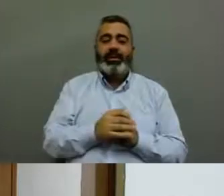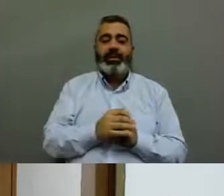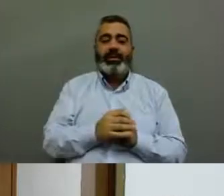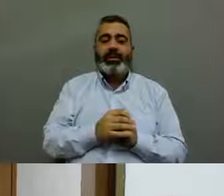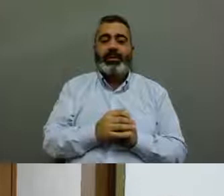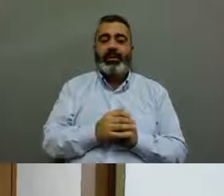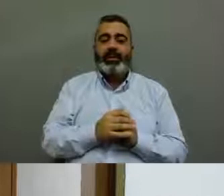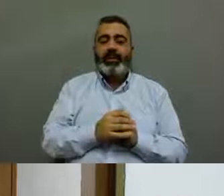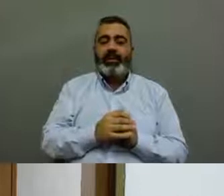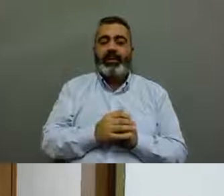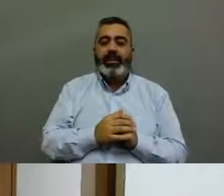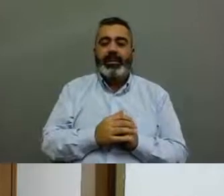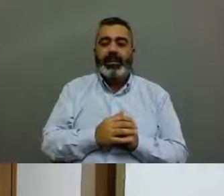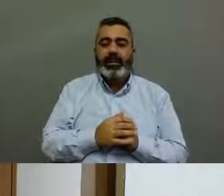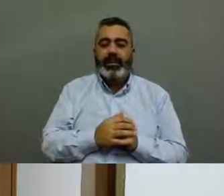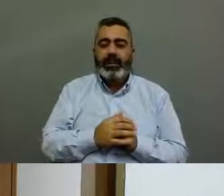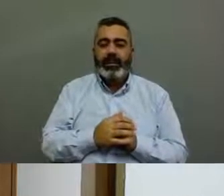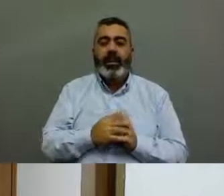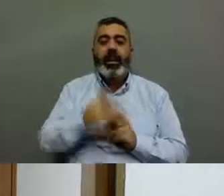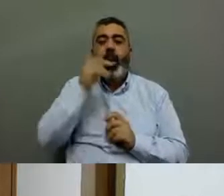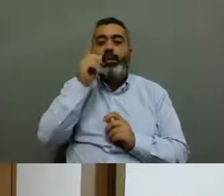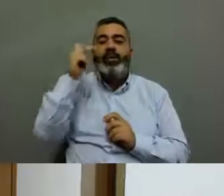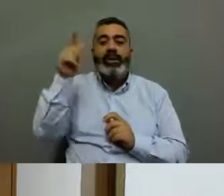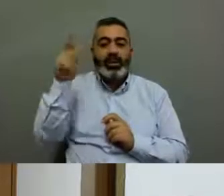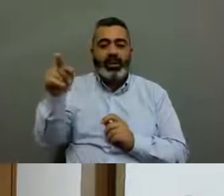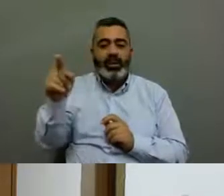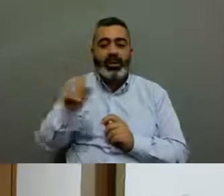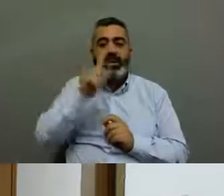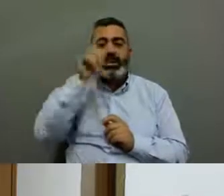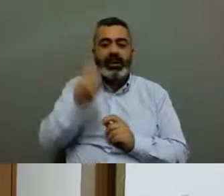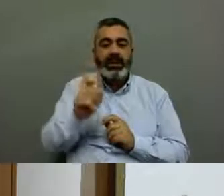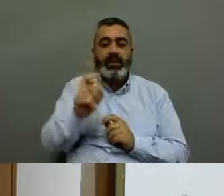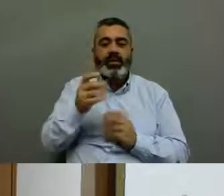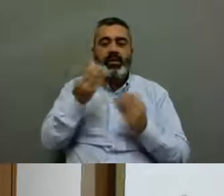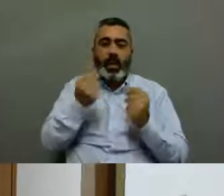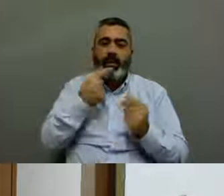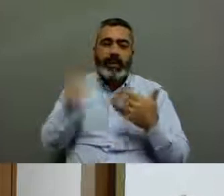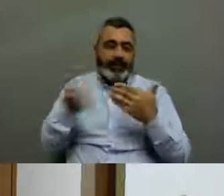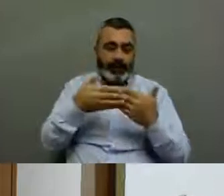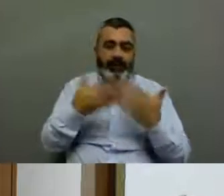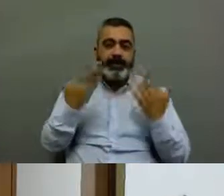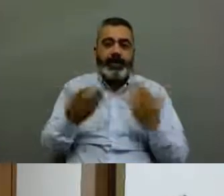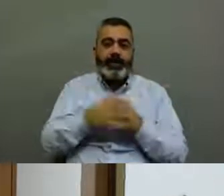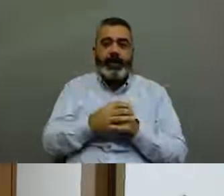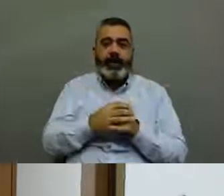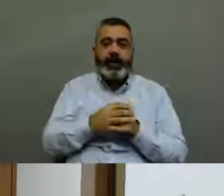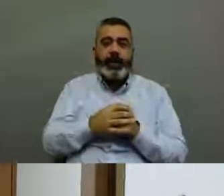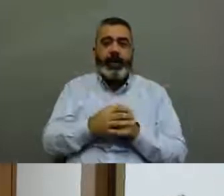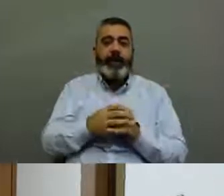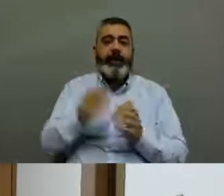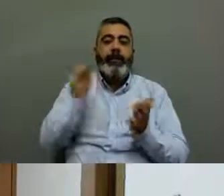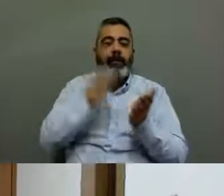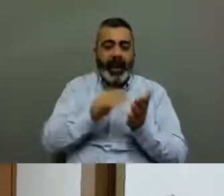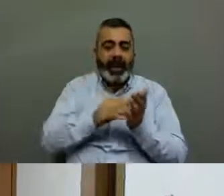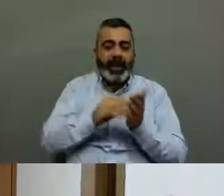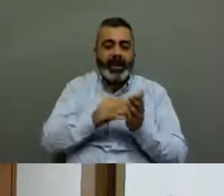Ωραία. Εδώ θα ήθελα να συμπληρώσω κάτι και ίσως θα μπορούσαμε να βρούμε τελεία. Το προβληματικό πάλι με